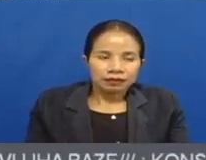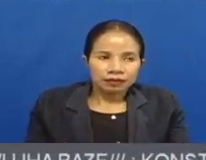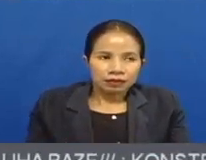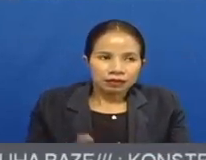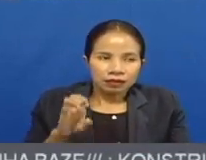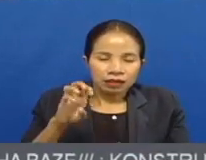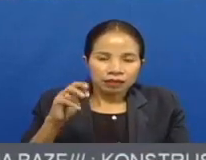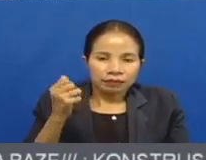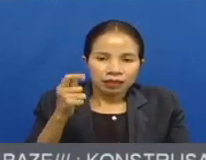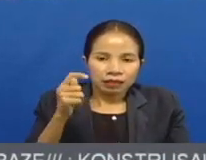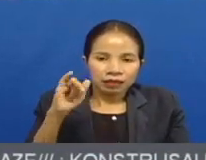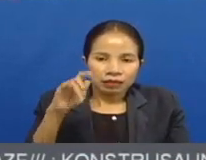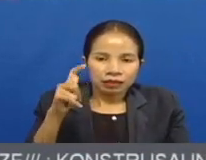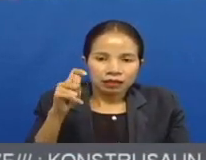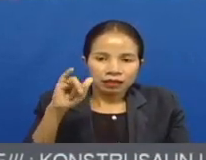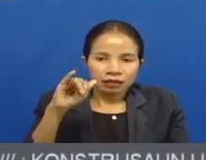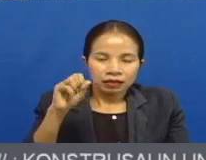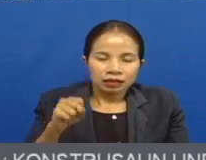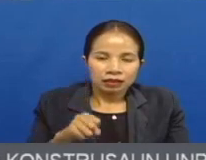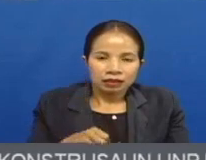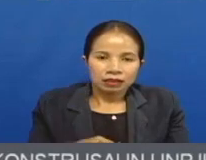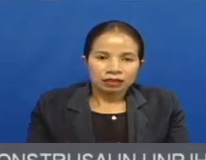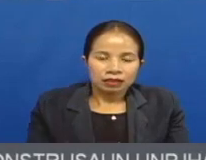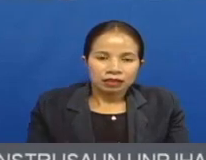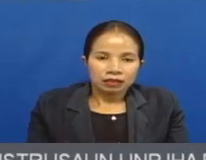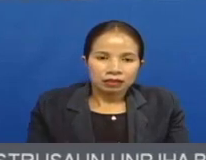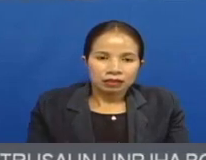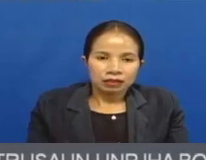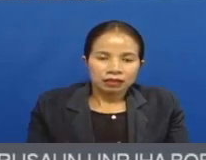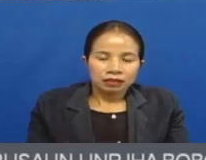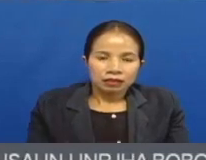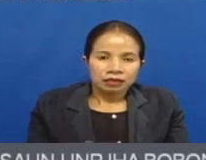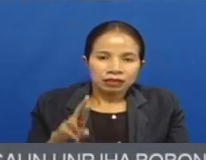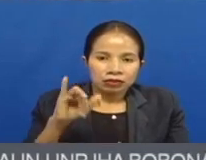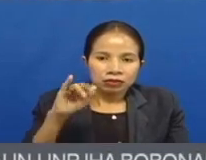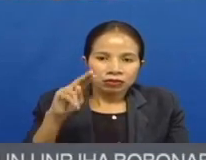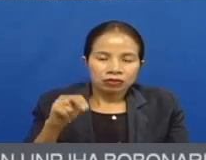dermatitis ruin moras scabies homor sirne ami